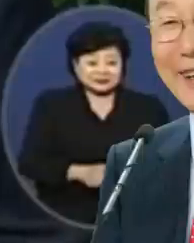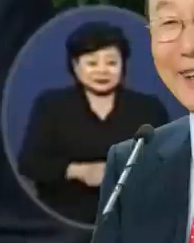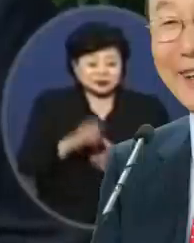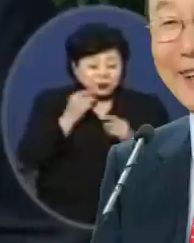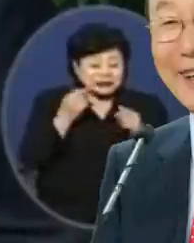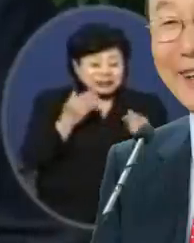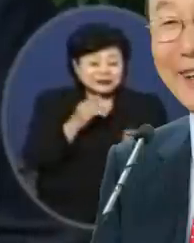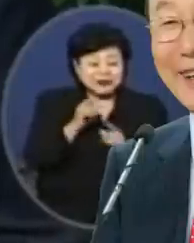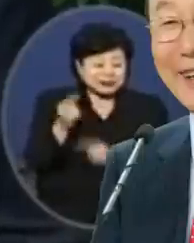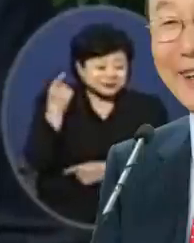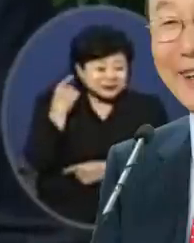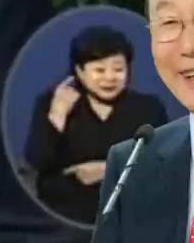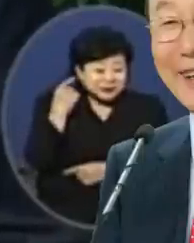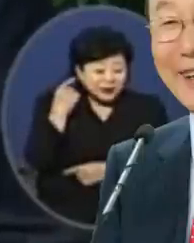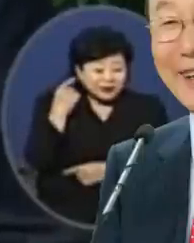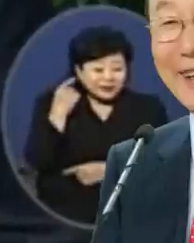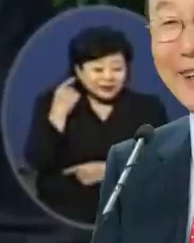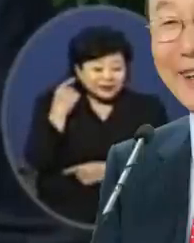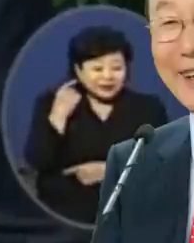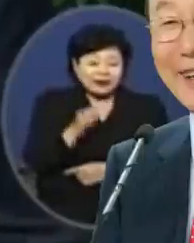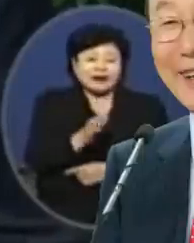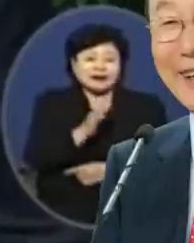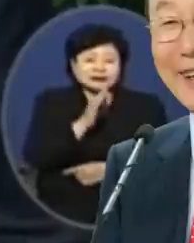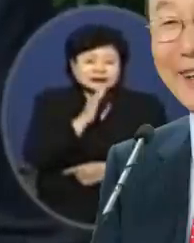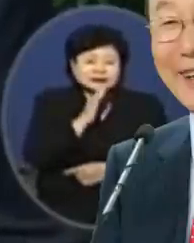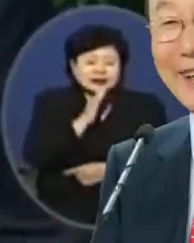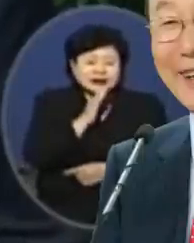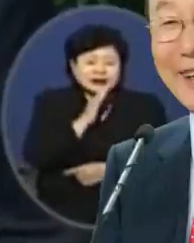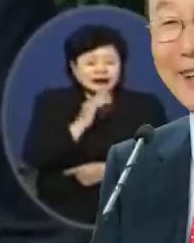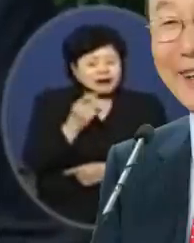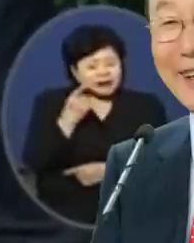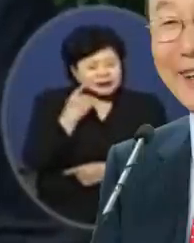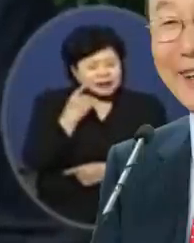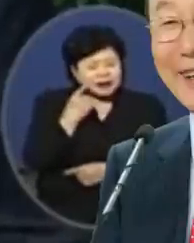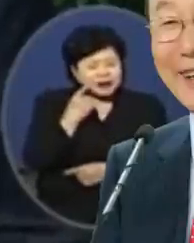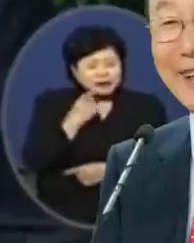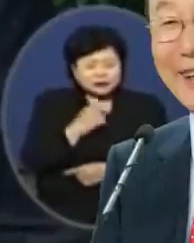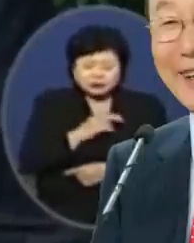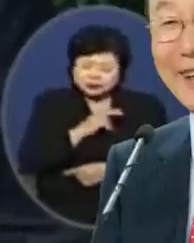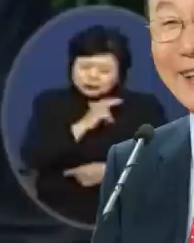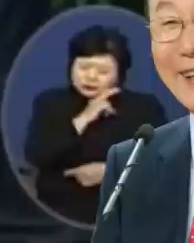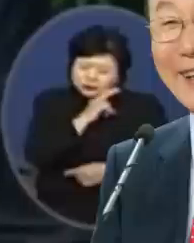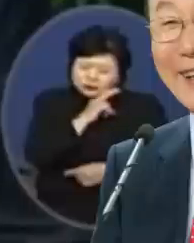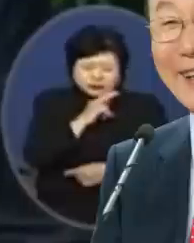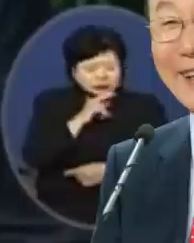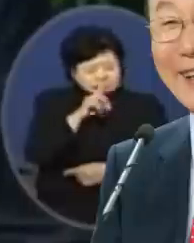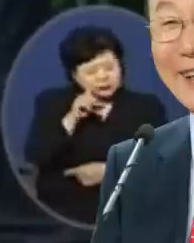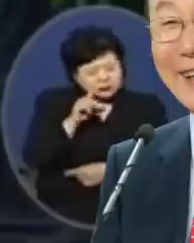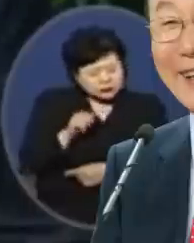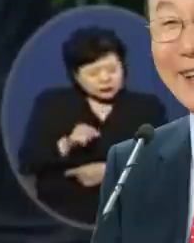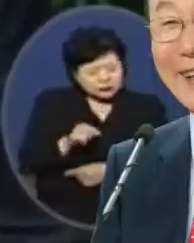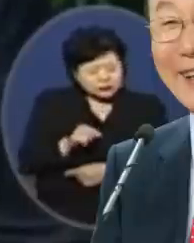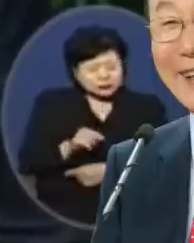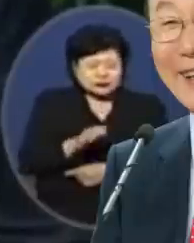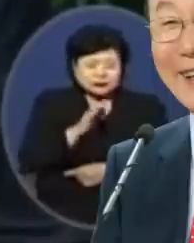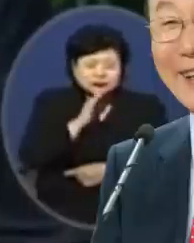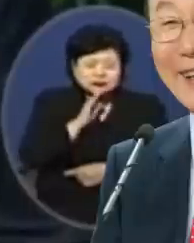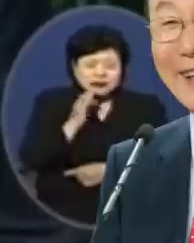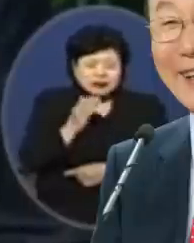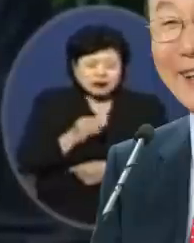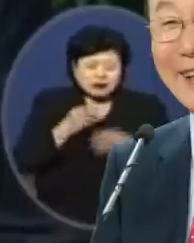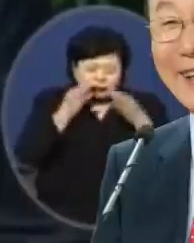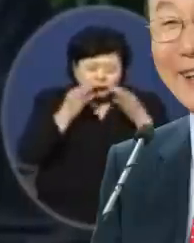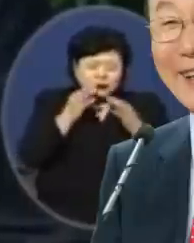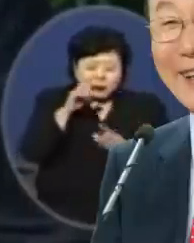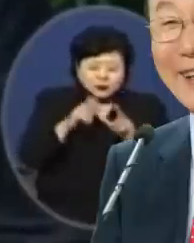조영기 목사님 말씀을 들으면 진짜 같기도 하고 가짜 같기도 한데 그래도 진짜가 되려고 애를 쓰는 모습이 보이기